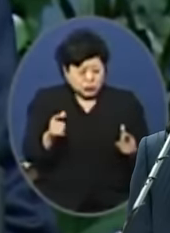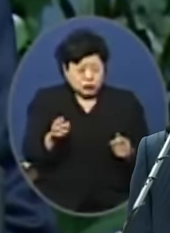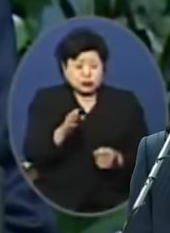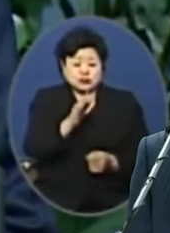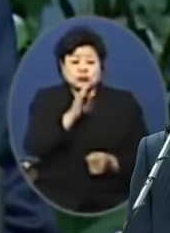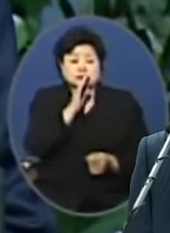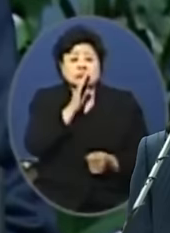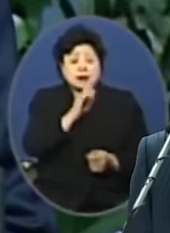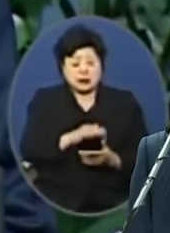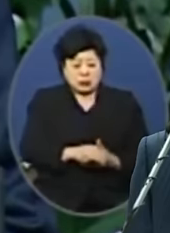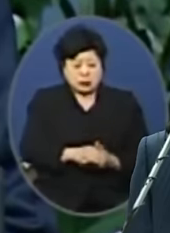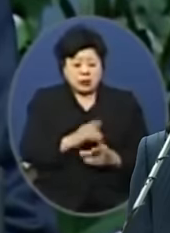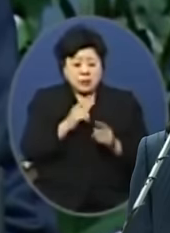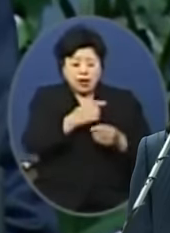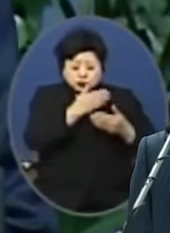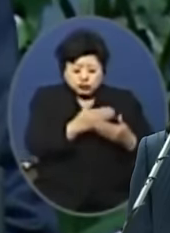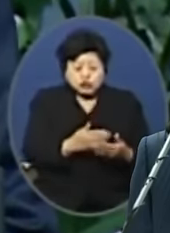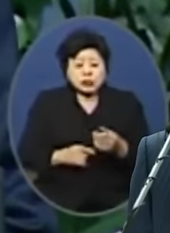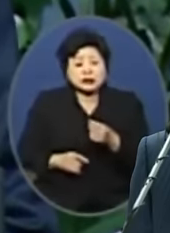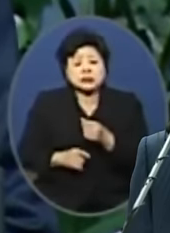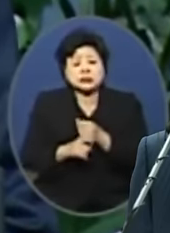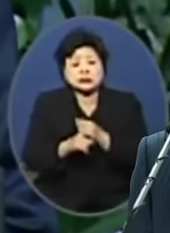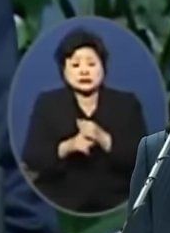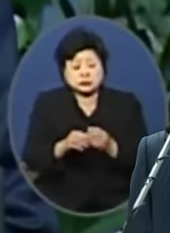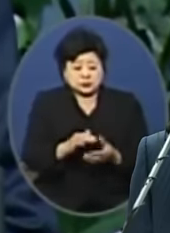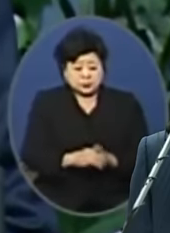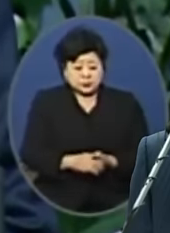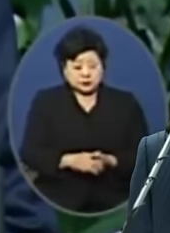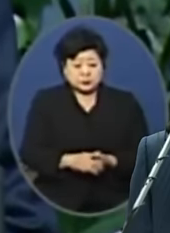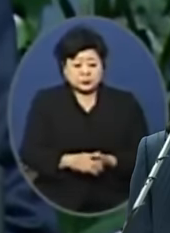것입니다. 그만큼 말이 중요하다는 것입니다.